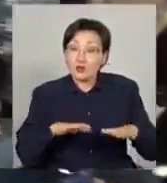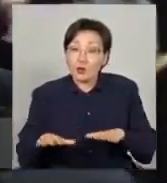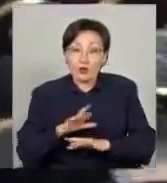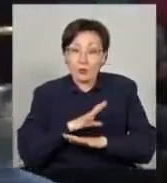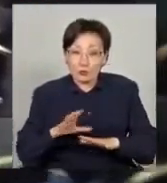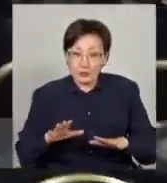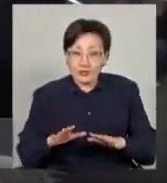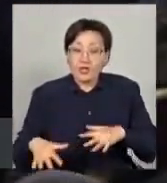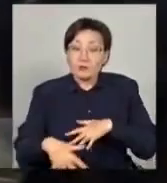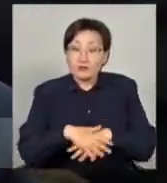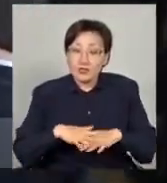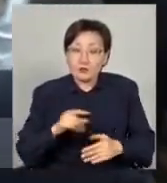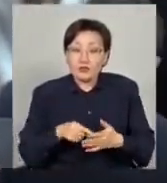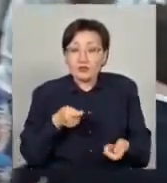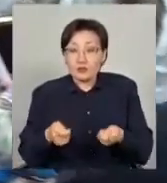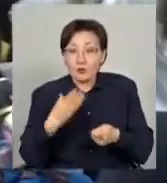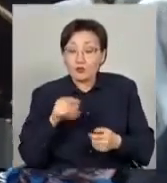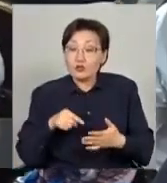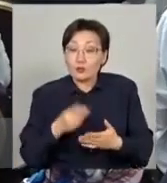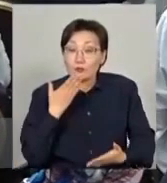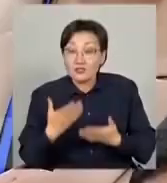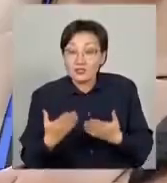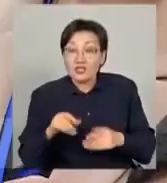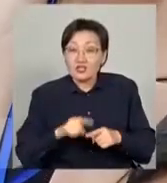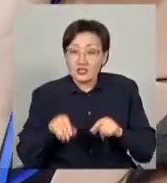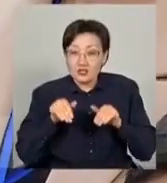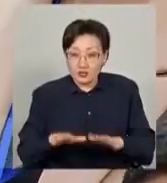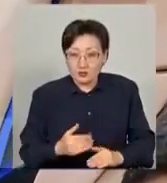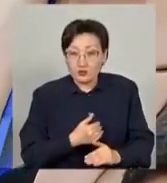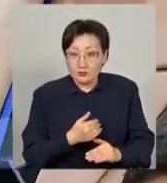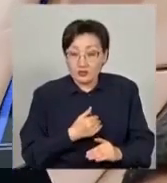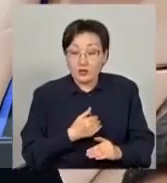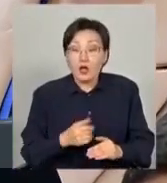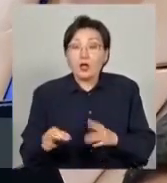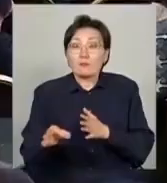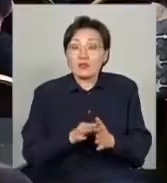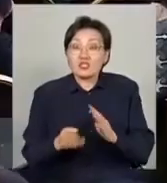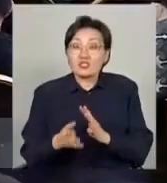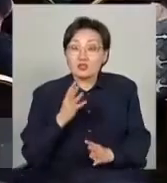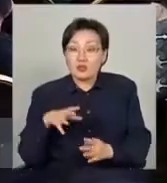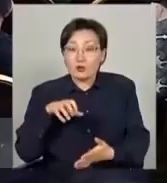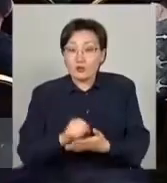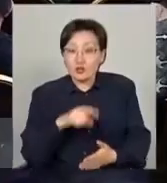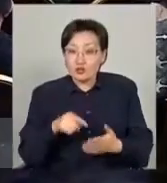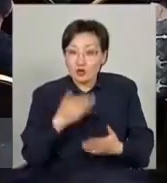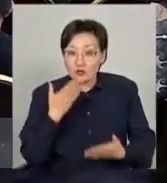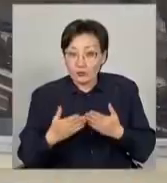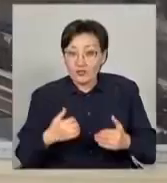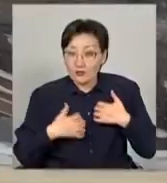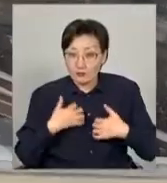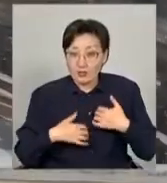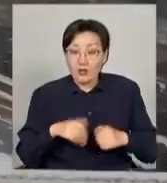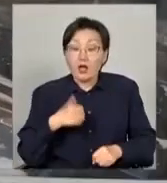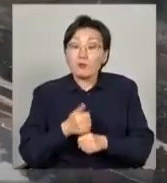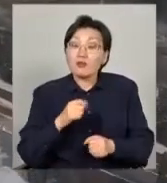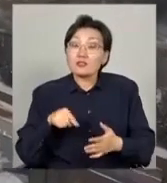орын болмады. Халық қала басшысына өз сауалдарын қойып, оның тезірек шешілгенін қаласа керек, бірден кезекке тұрып сұрақ қоюға асықты. Көкейдегі